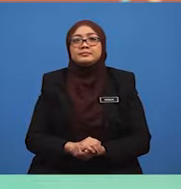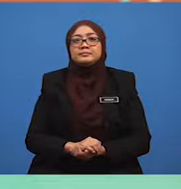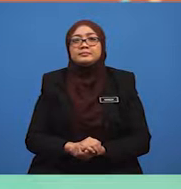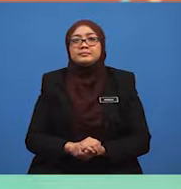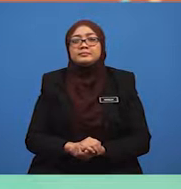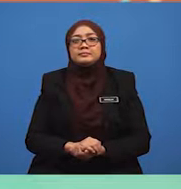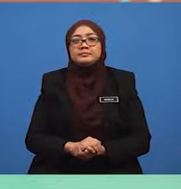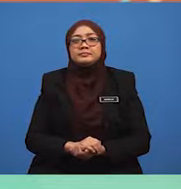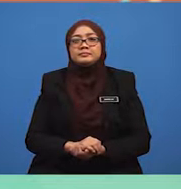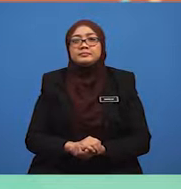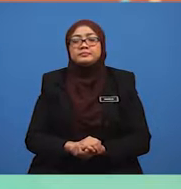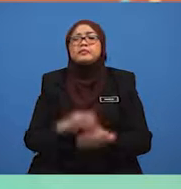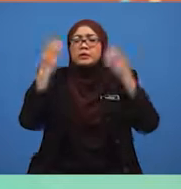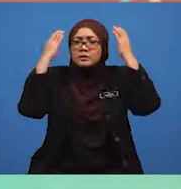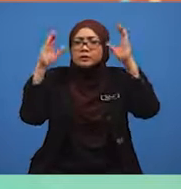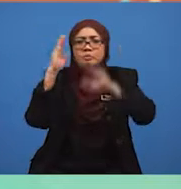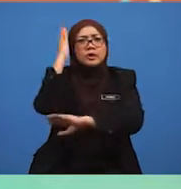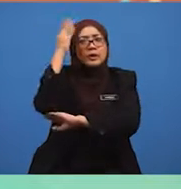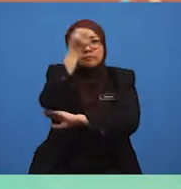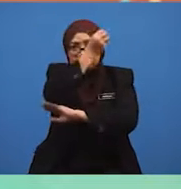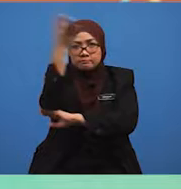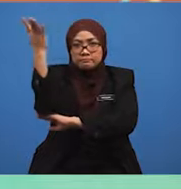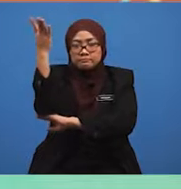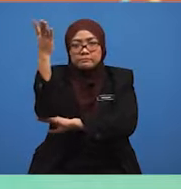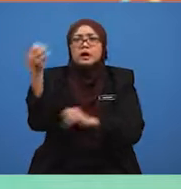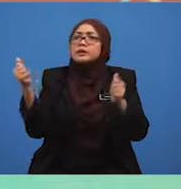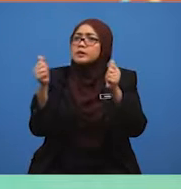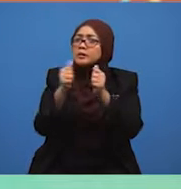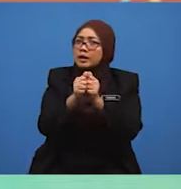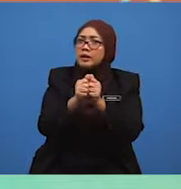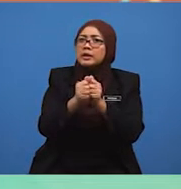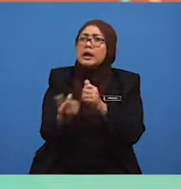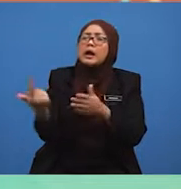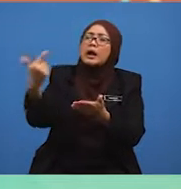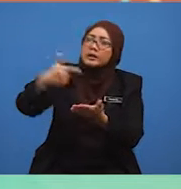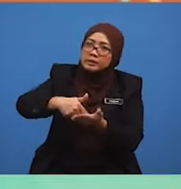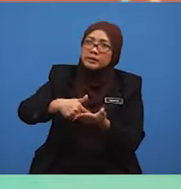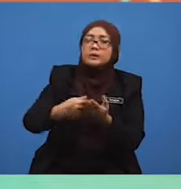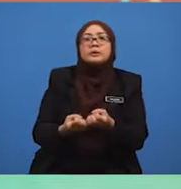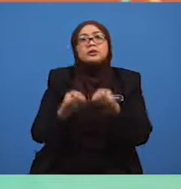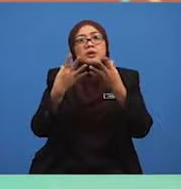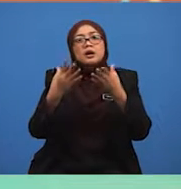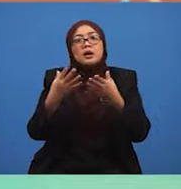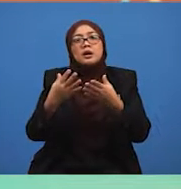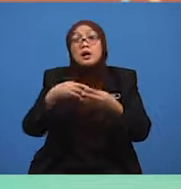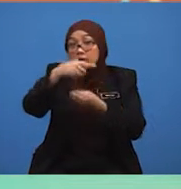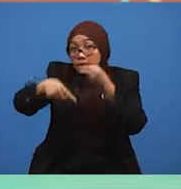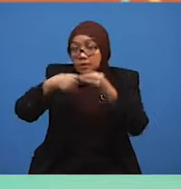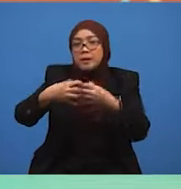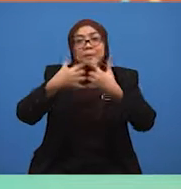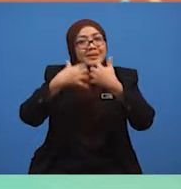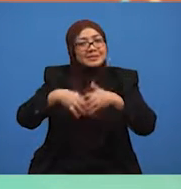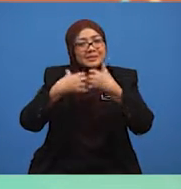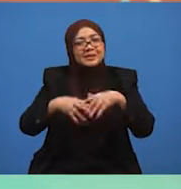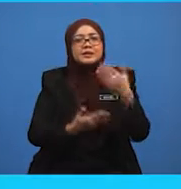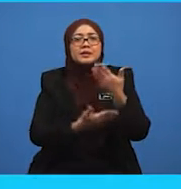Seterusnya, cikgu akan menerangkan dengan lebih teliti tentang mesin ringkas yang patut dipelajari